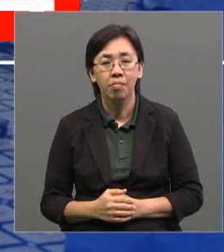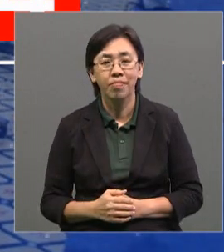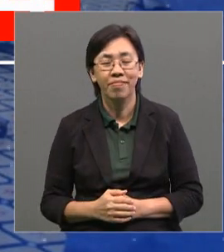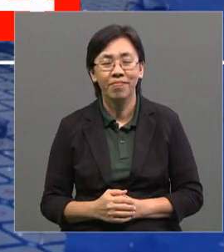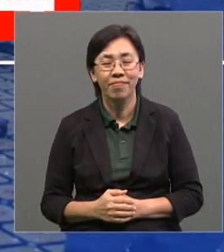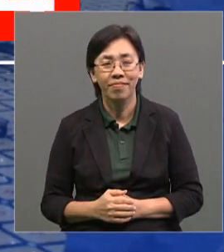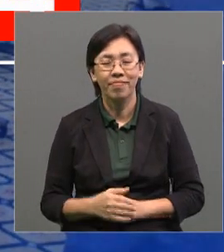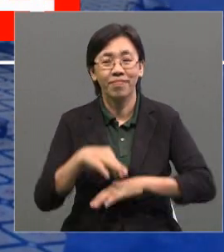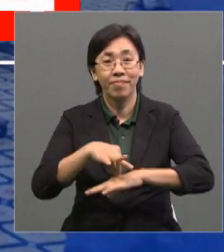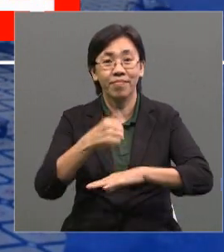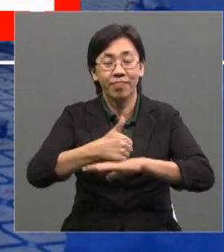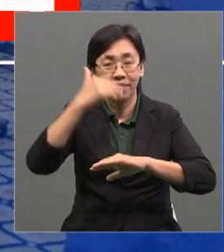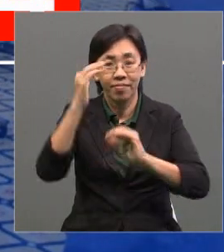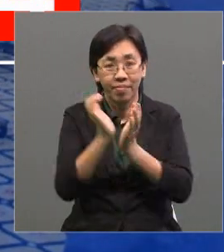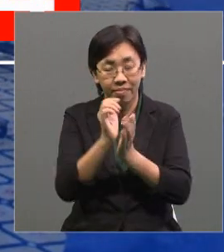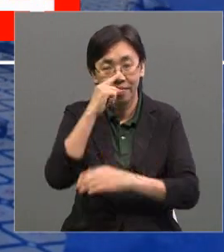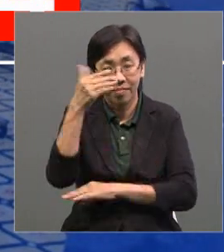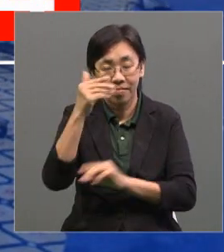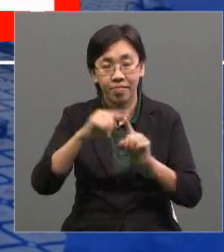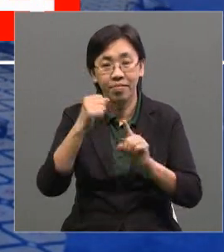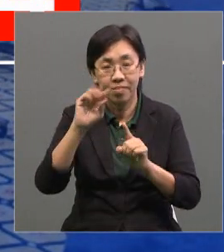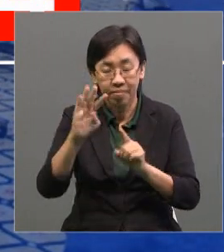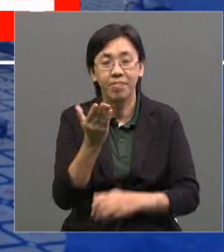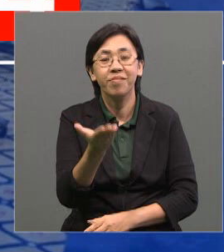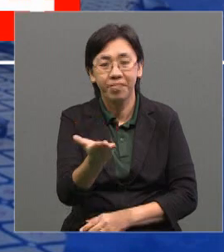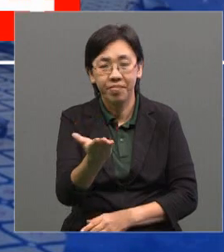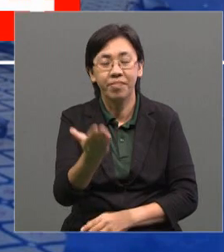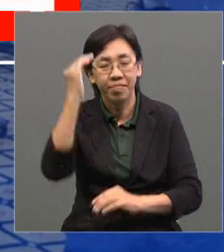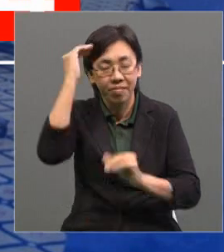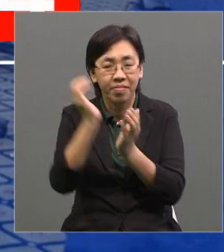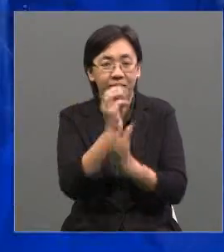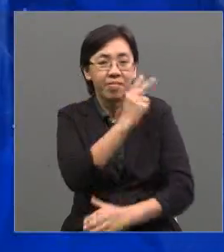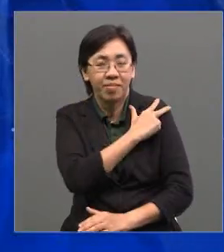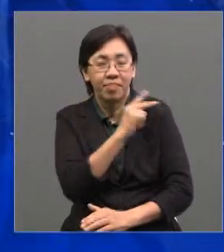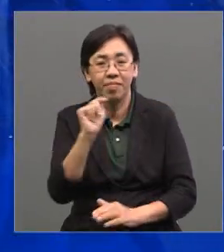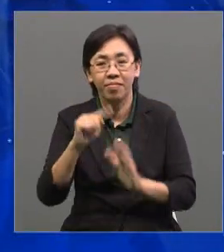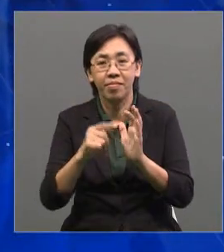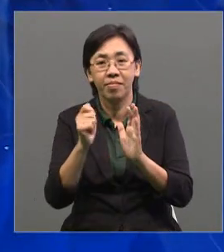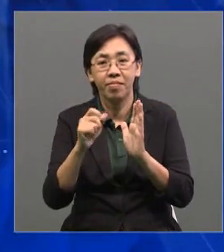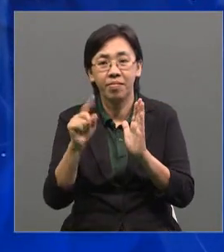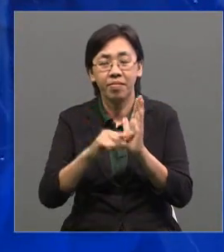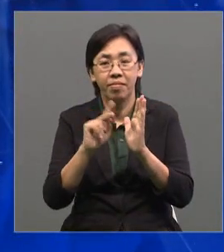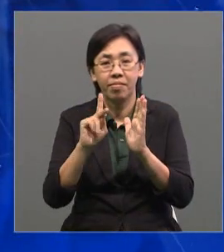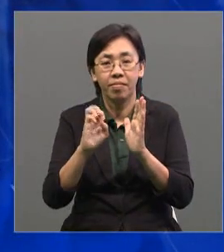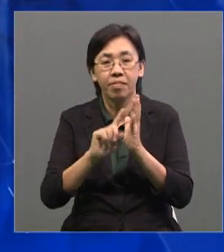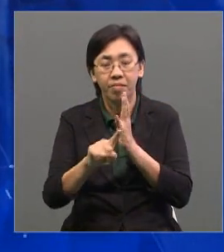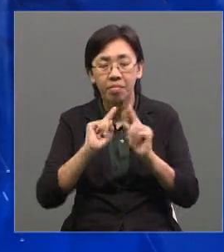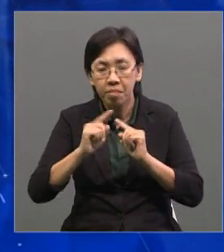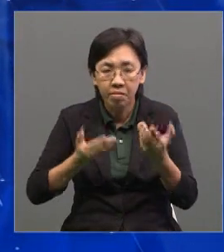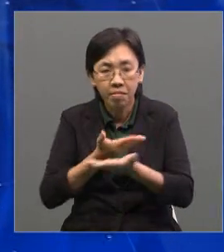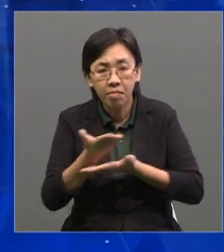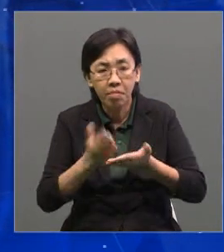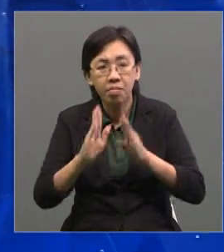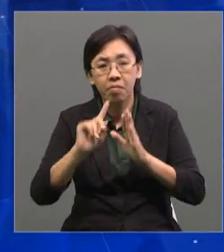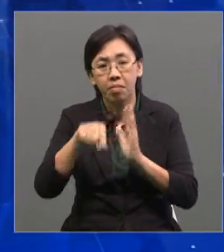บัญชาการตำรวจแห่งชาติคนที่ 14พล.ตำรวจเอกต่อศักดิ์สุวิมลนะคุยกันประมาณซักชั่วโมงกว่าๆเดี๋ยวตามรายงานที่